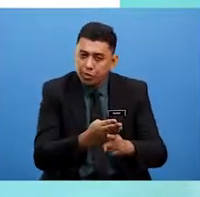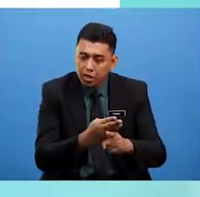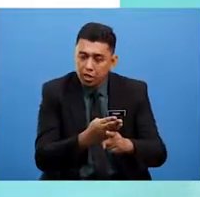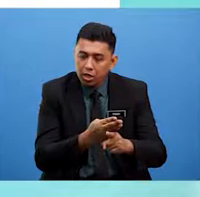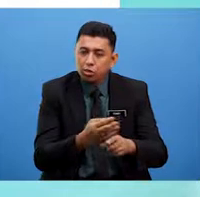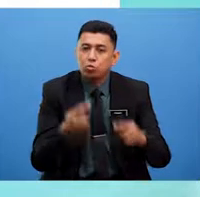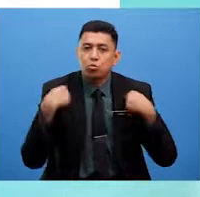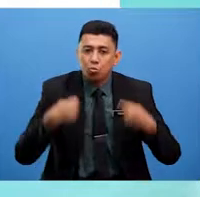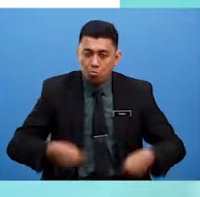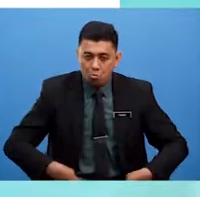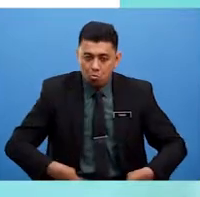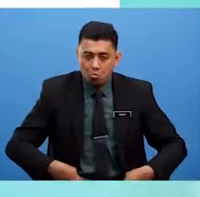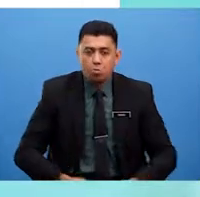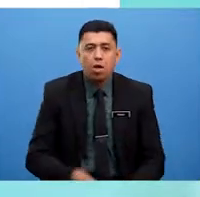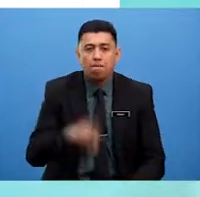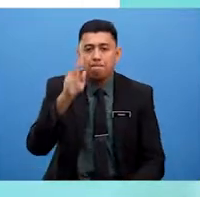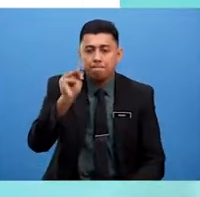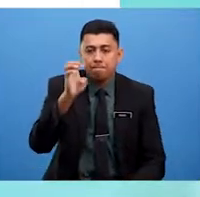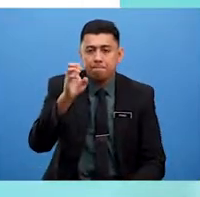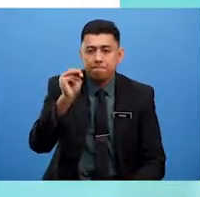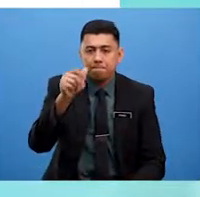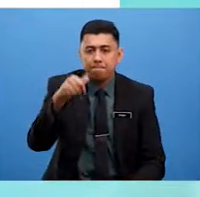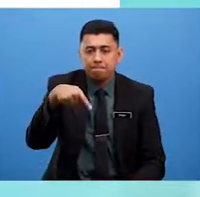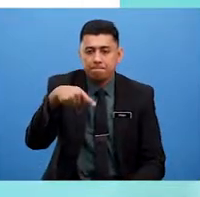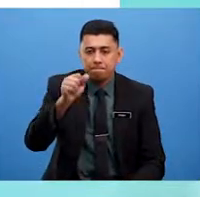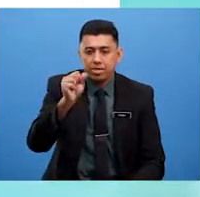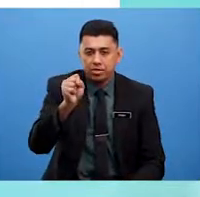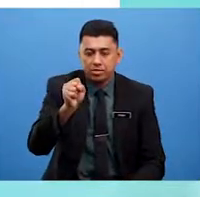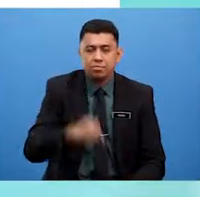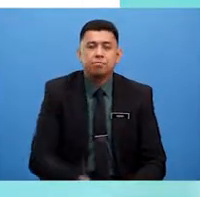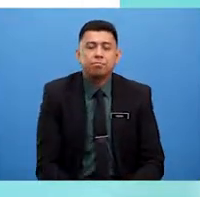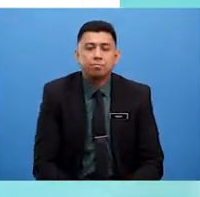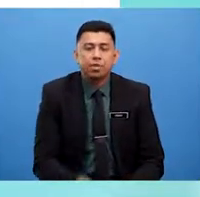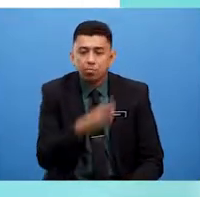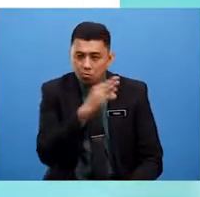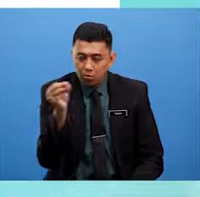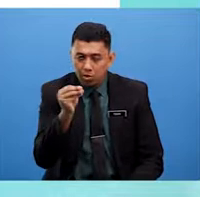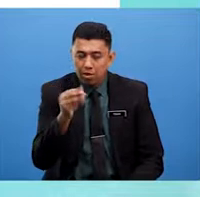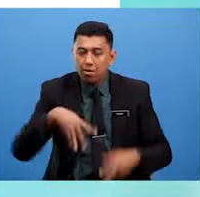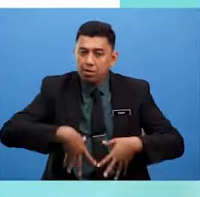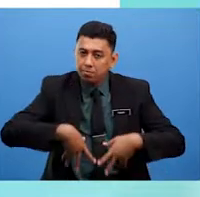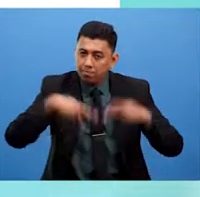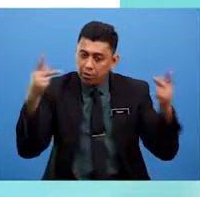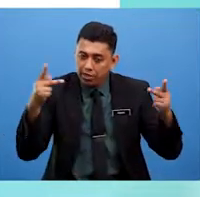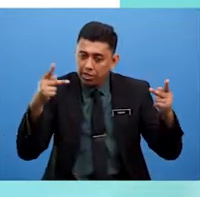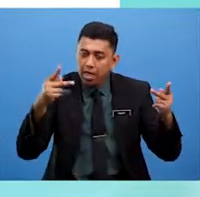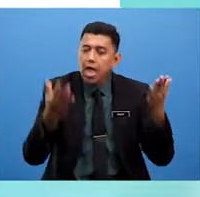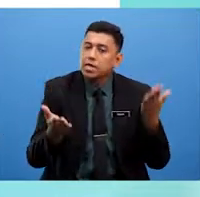atau compensate kepada peningkatan glikogen dalam otot dan memulihkan